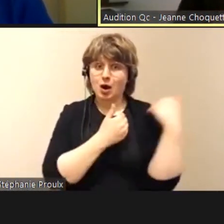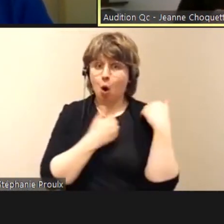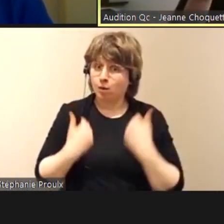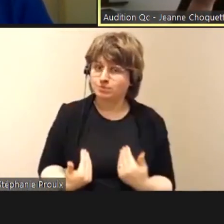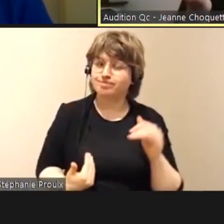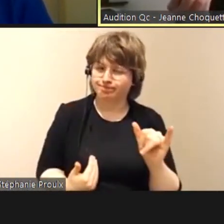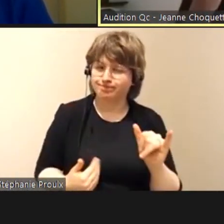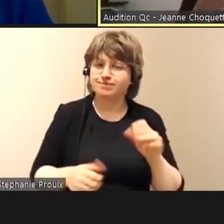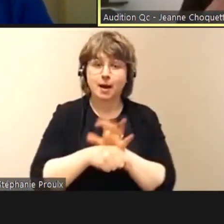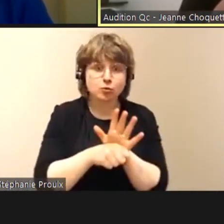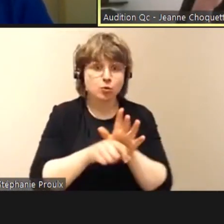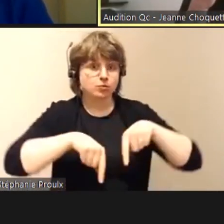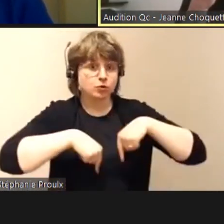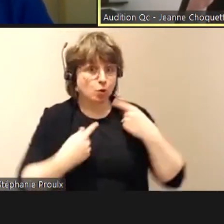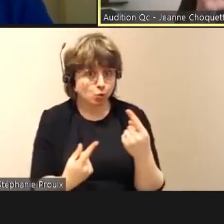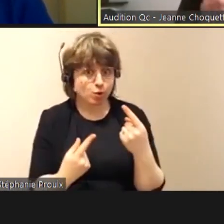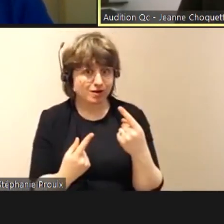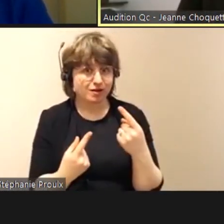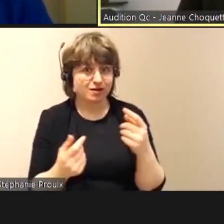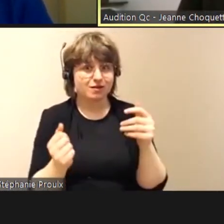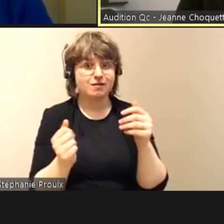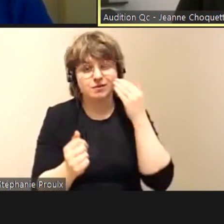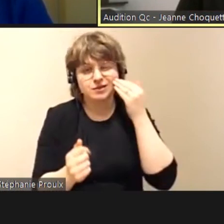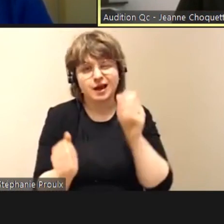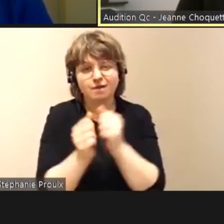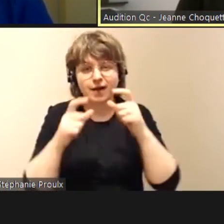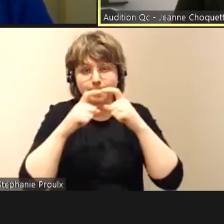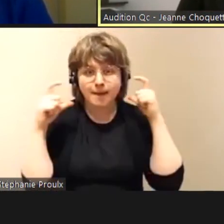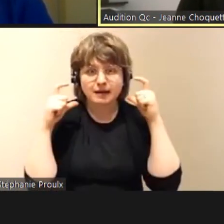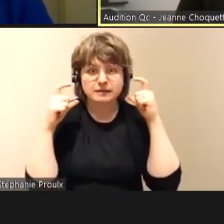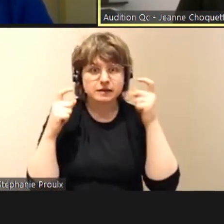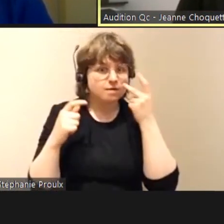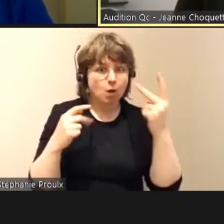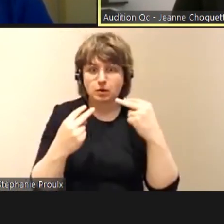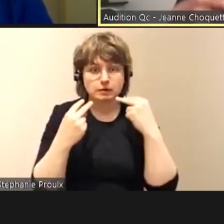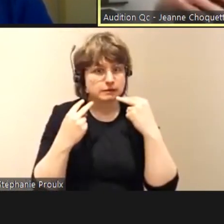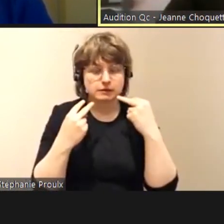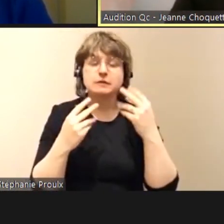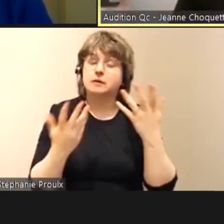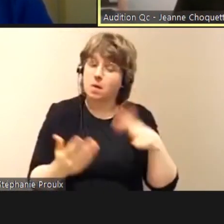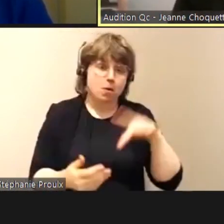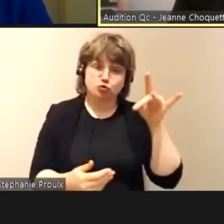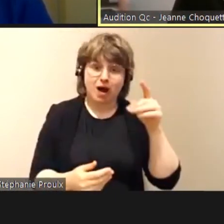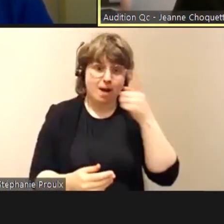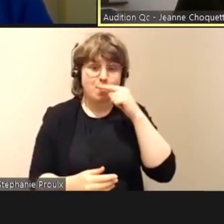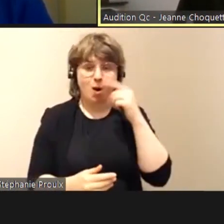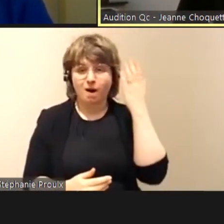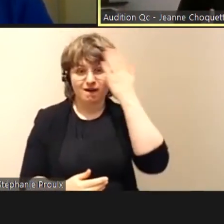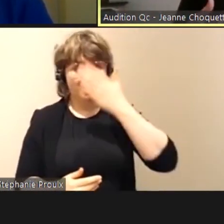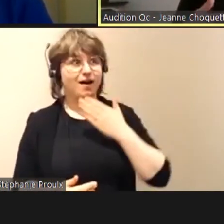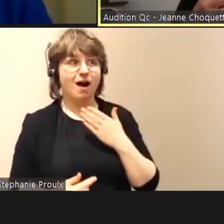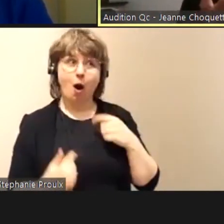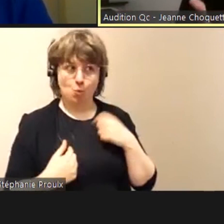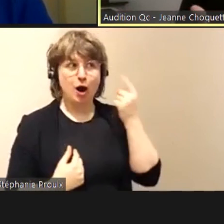de la pandémie, surtout avec les fameux masques opaques, on n'a plus le choix, là. On ne peut plus faire semblant de comprendre, puis